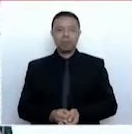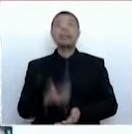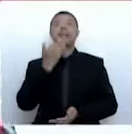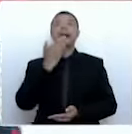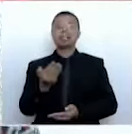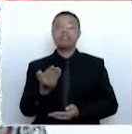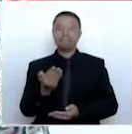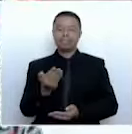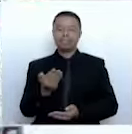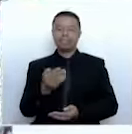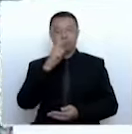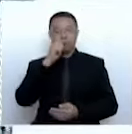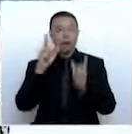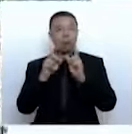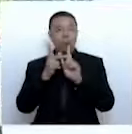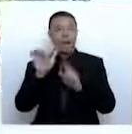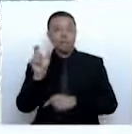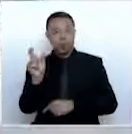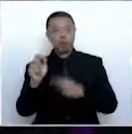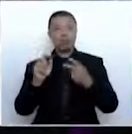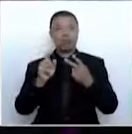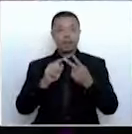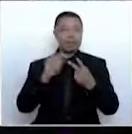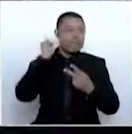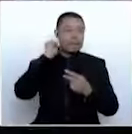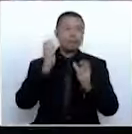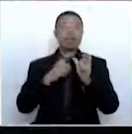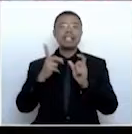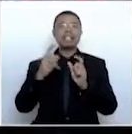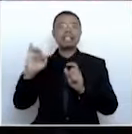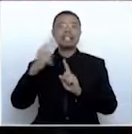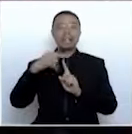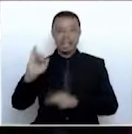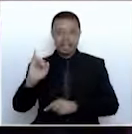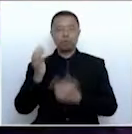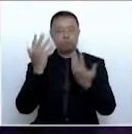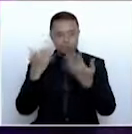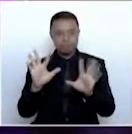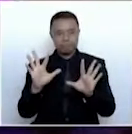Terima kasih Bapak Wahyu Dinata dan Prof. Dr. Siti Zuhro MA.